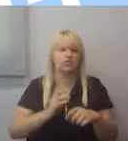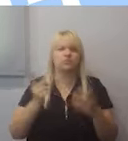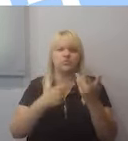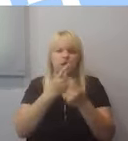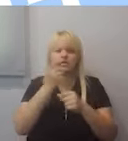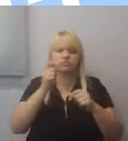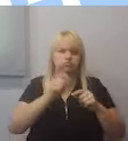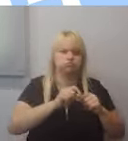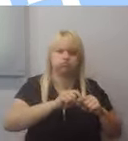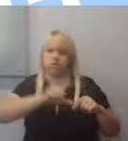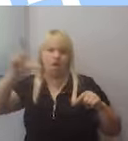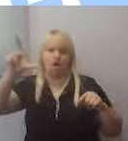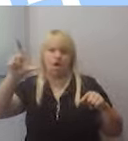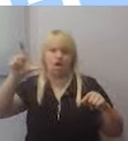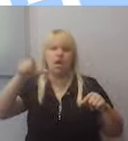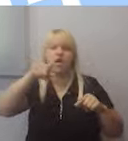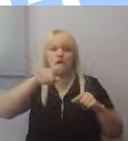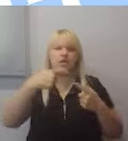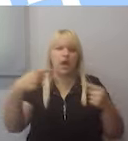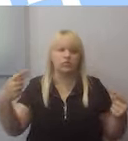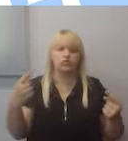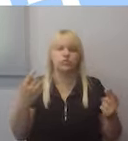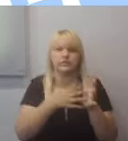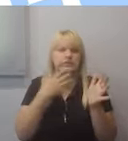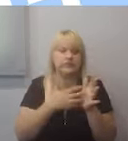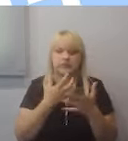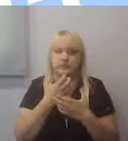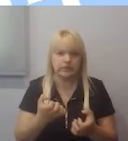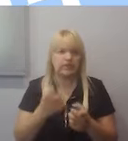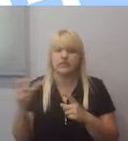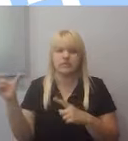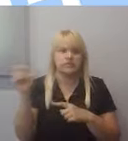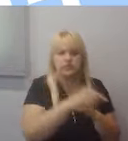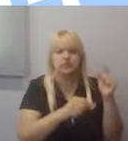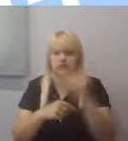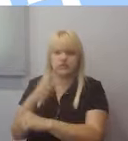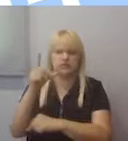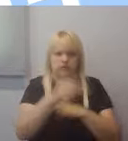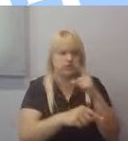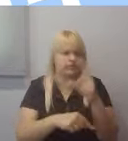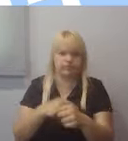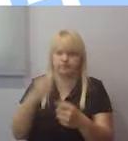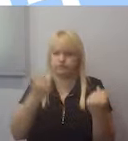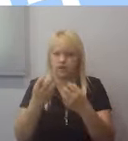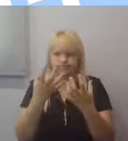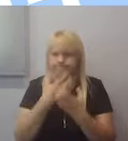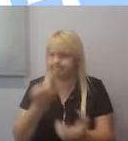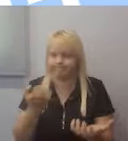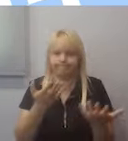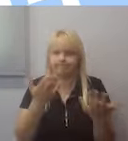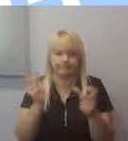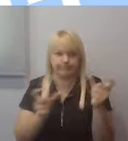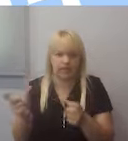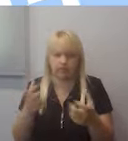pieejamiem resursiem respektīvi brigādes beidzās viss beidzās mēs mēģinām iepludināt rezerves